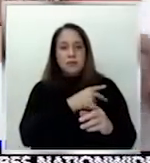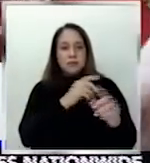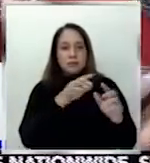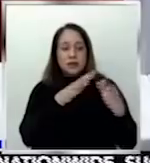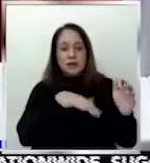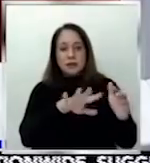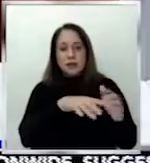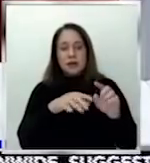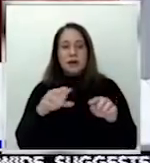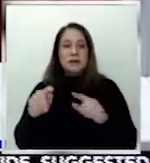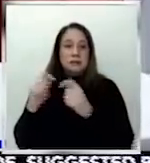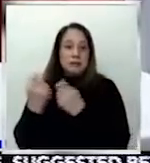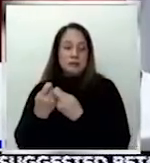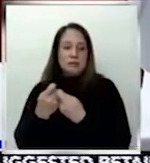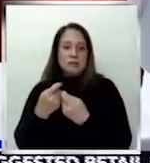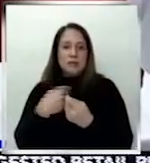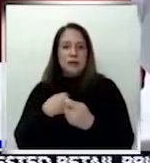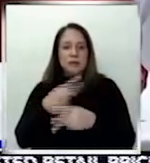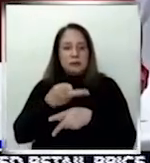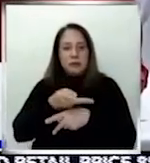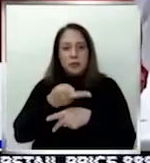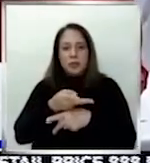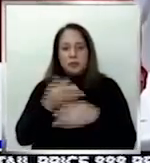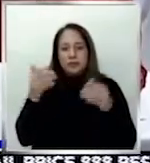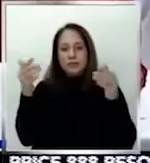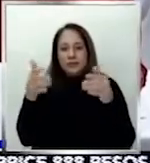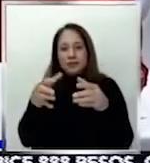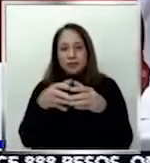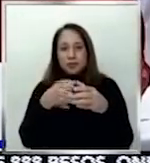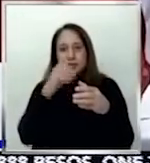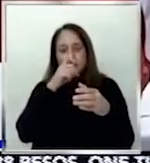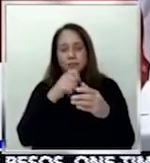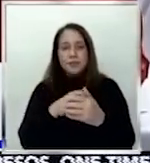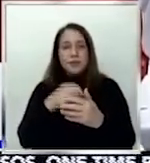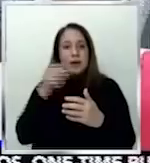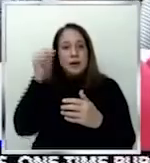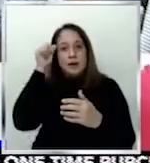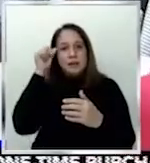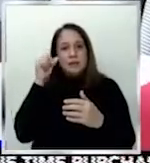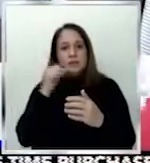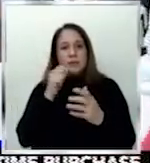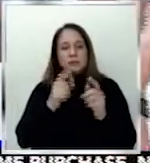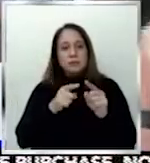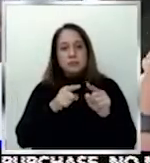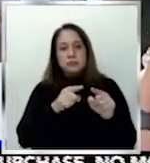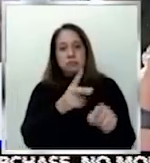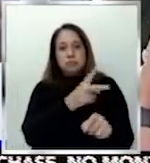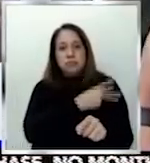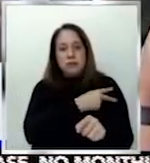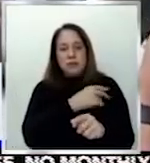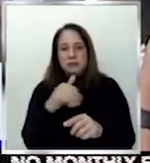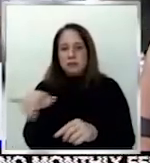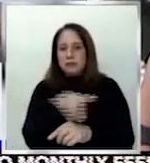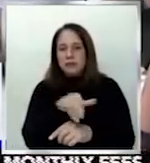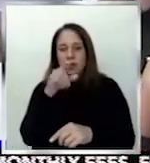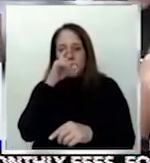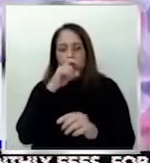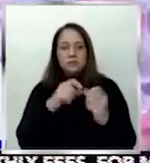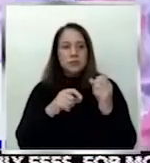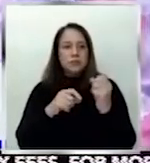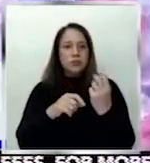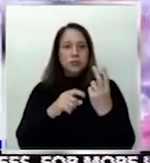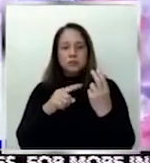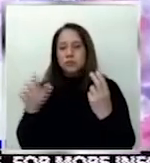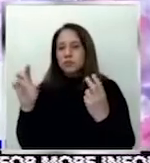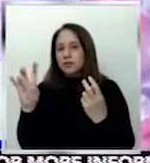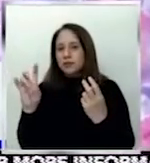ito. Kaya ang kasamang matanda ng bata, di pwedeng sumabay magpabakuna gaya sa 12 to 17 years old.